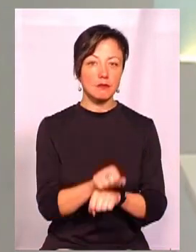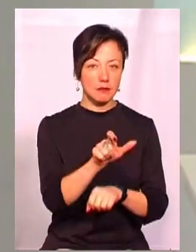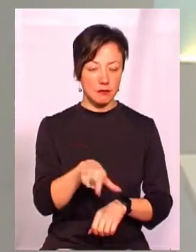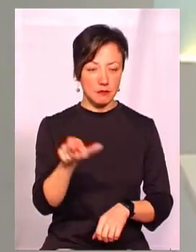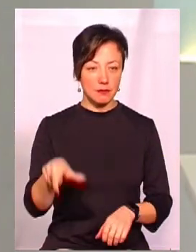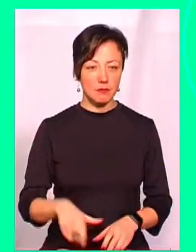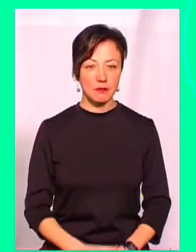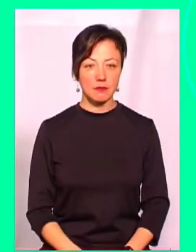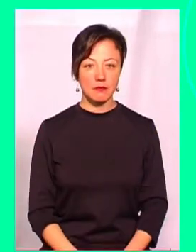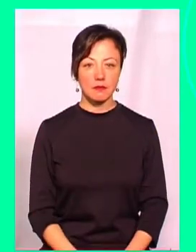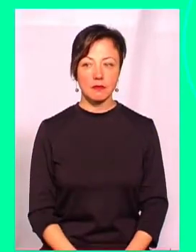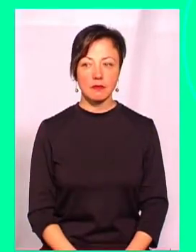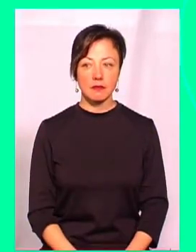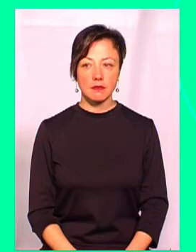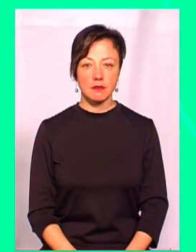мітингувальниками.